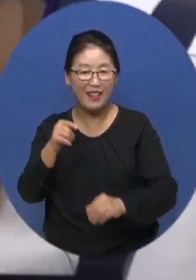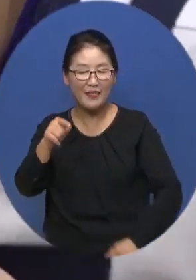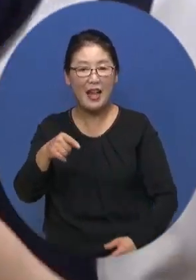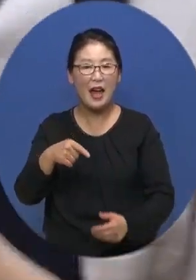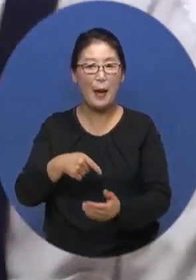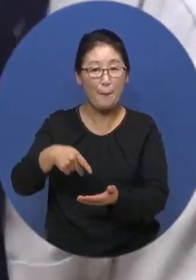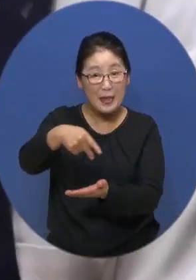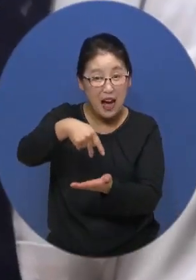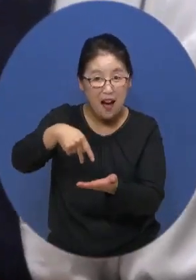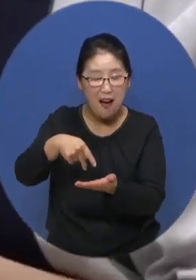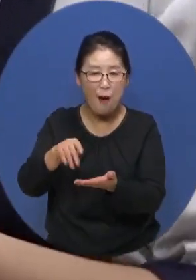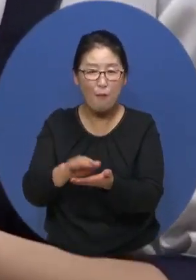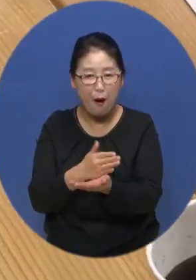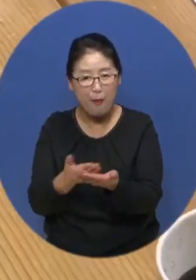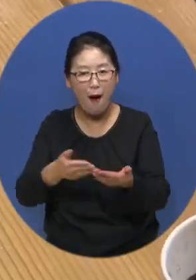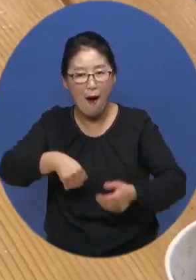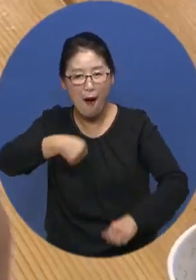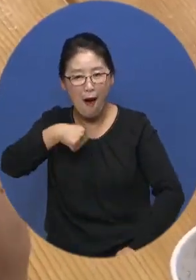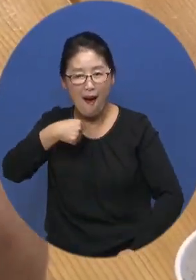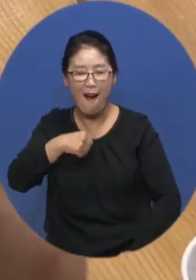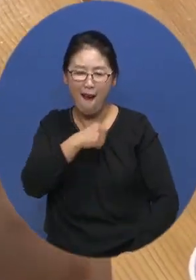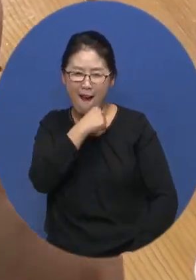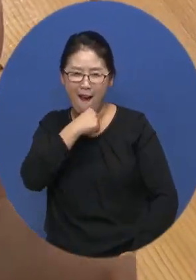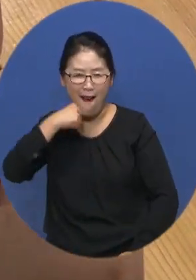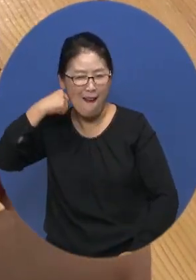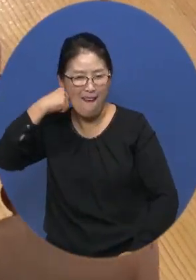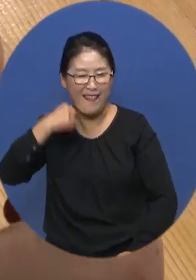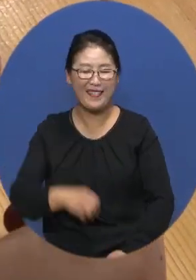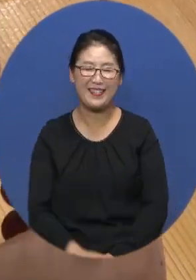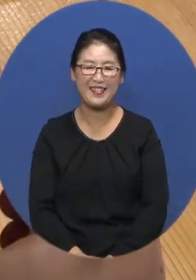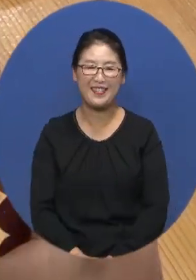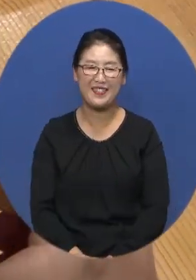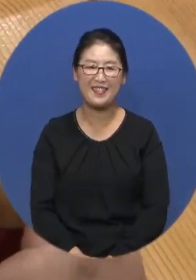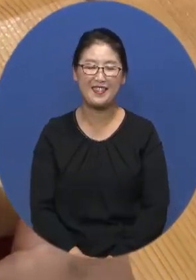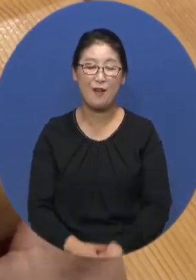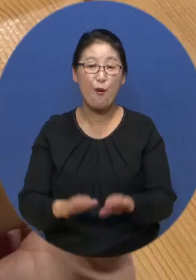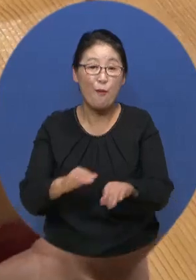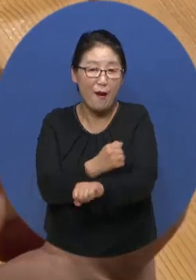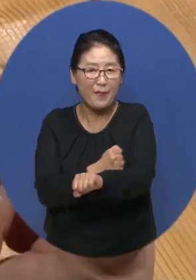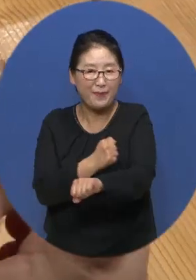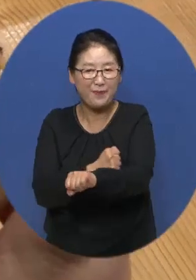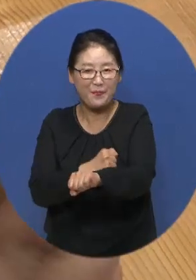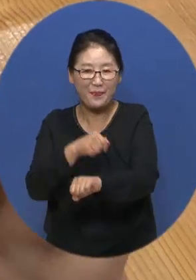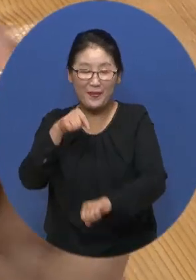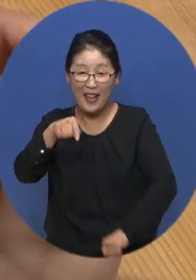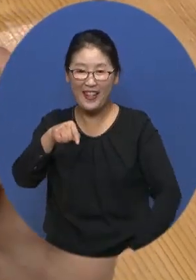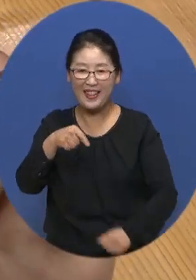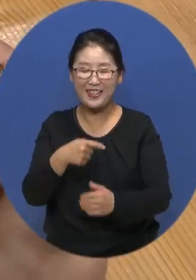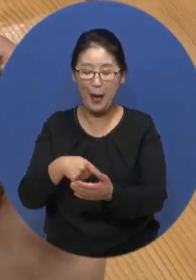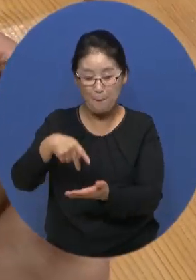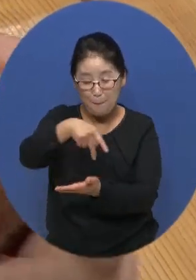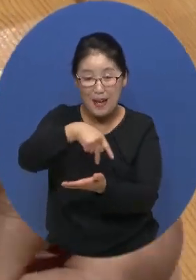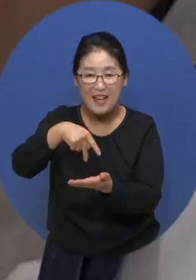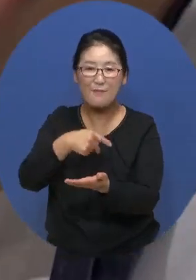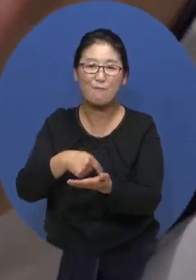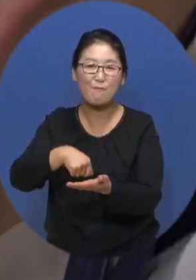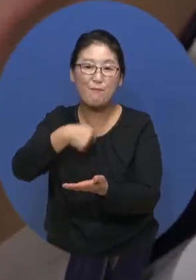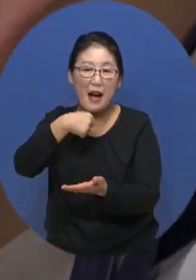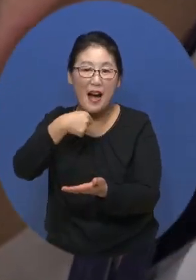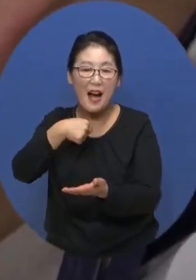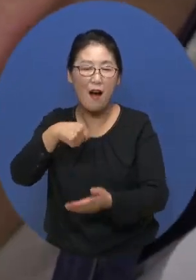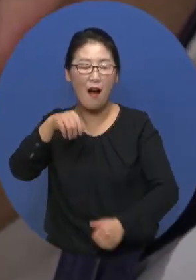꿀맛일까요? 맛있는 피자로 지친 오늘 하루를 달래보는 레그랜드 식구들. 이러다 피자